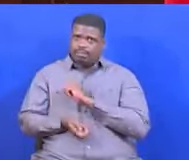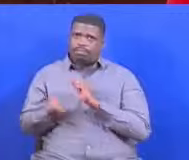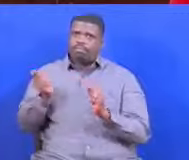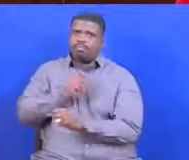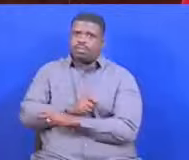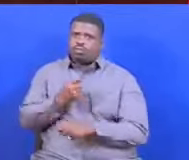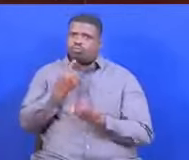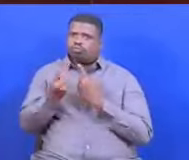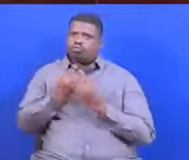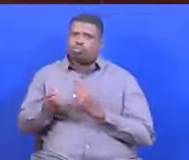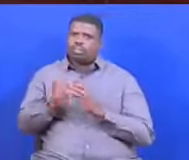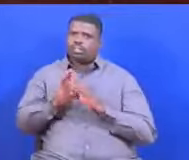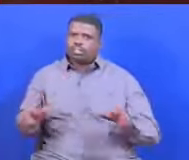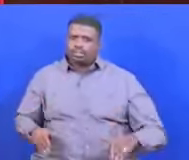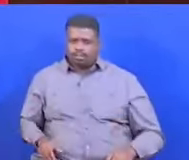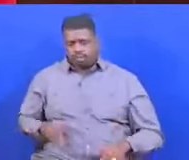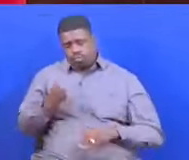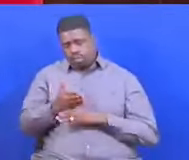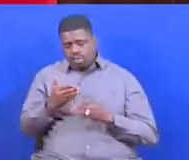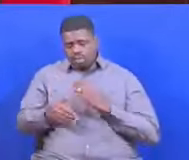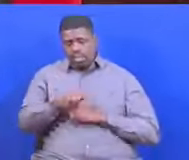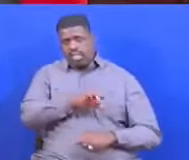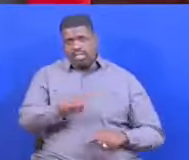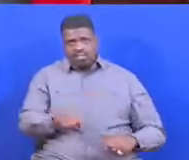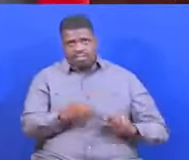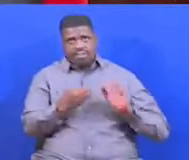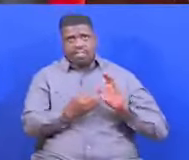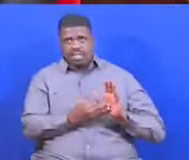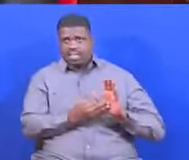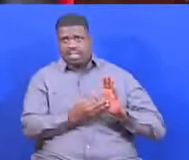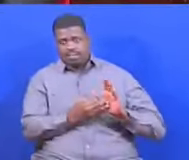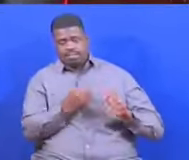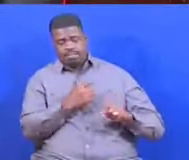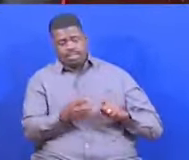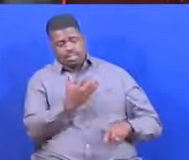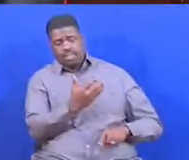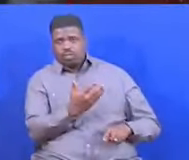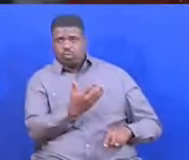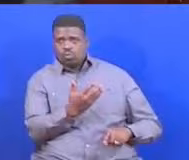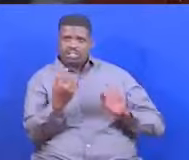tulisema kwamba tutajenga kilomita karibu 8,506 hivi za lami,